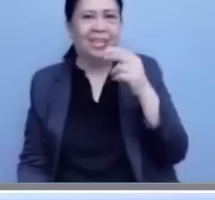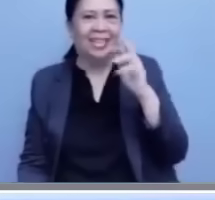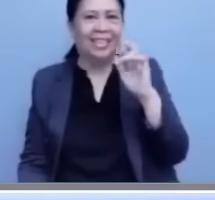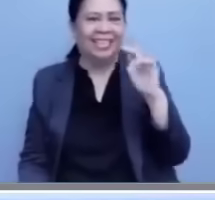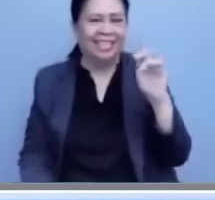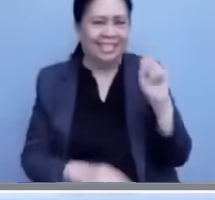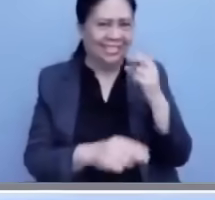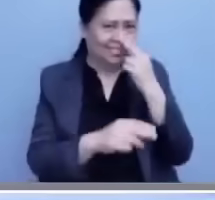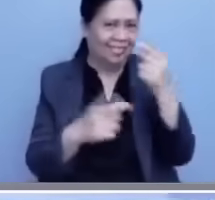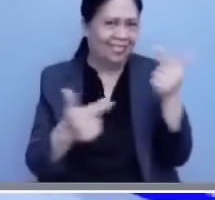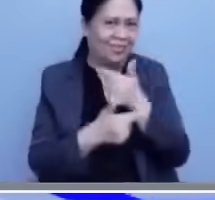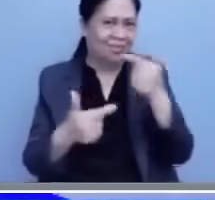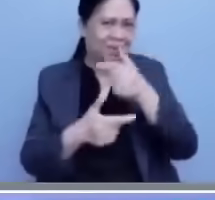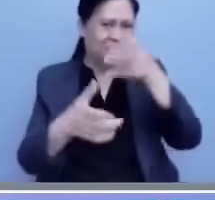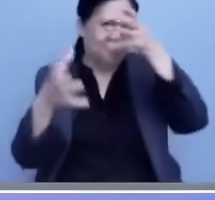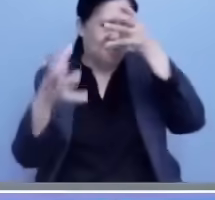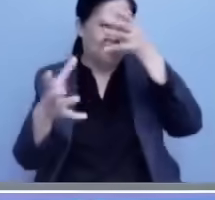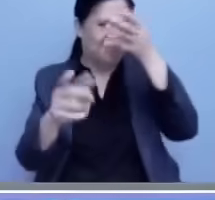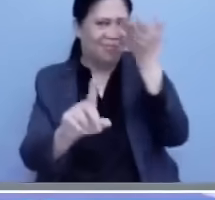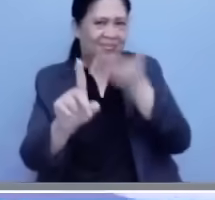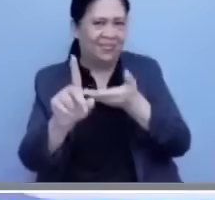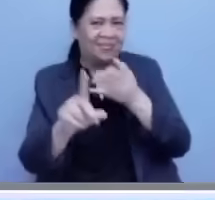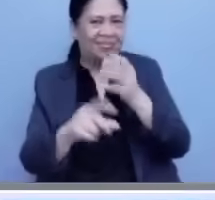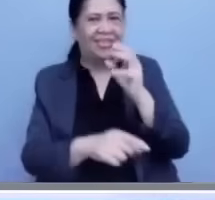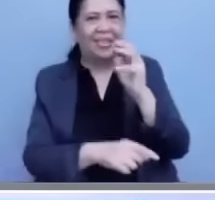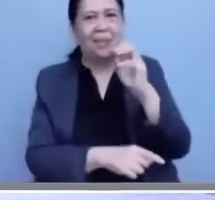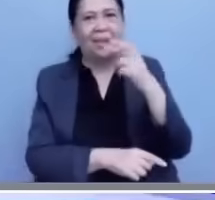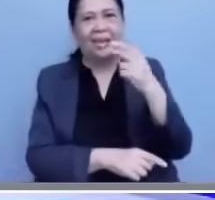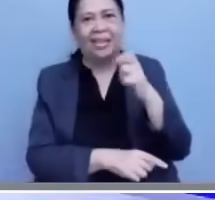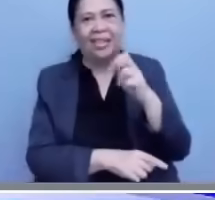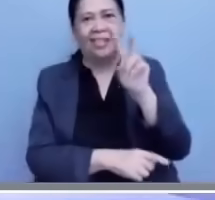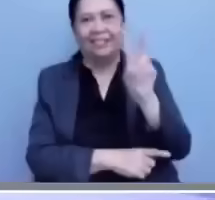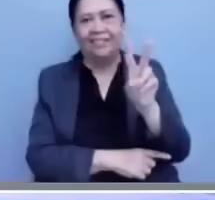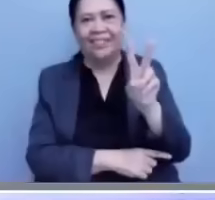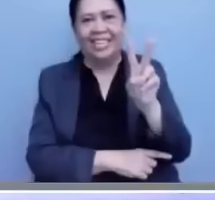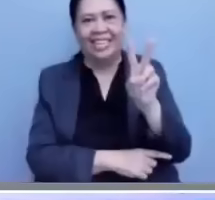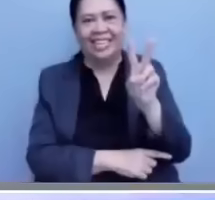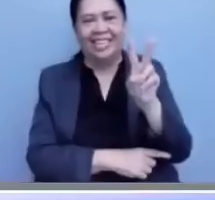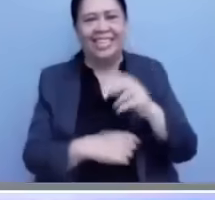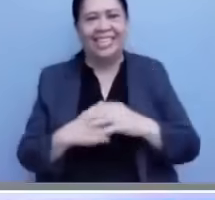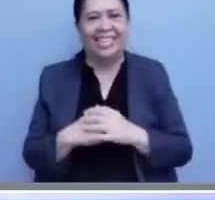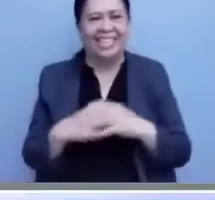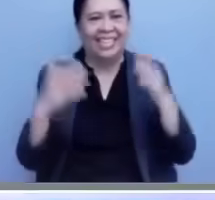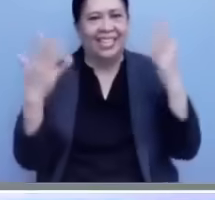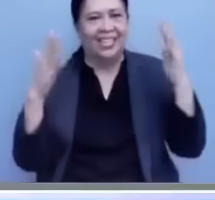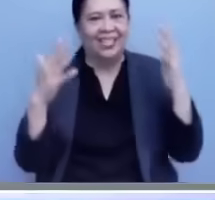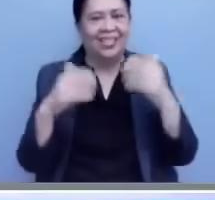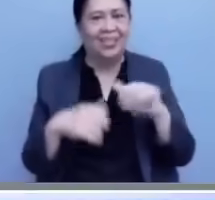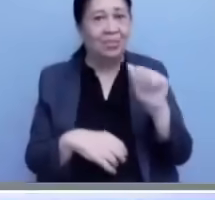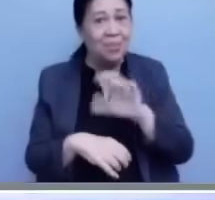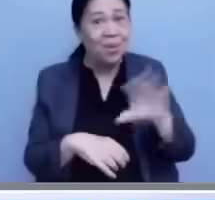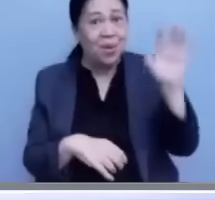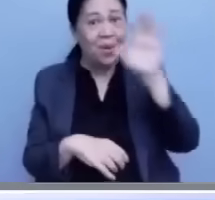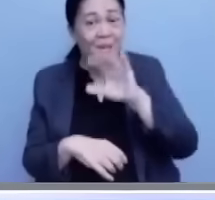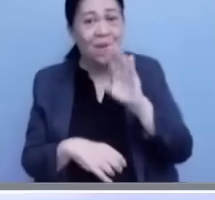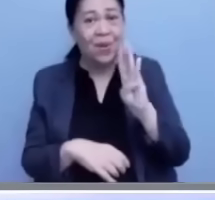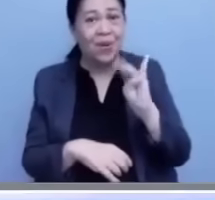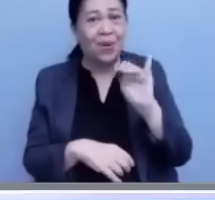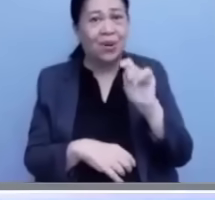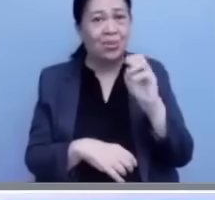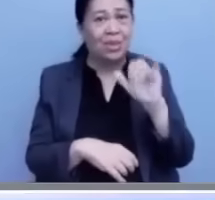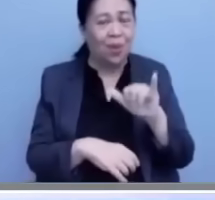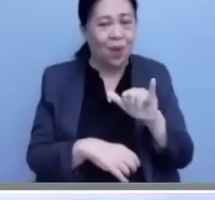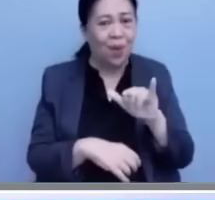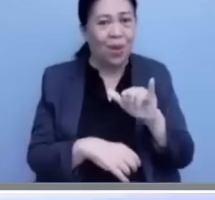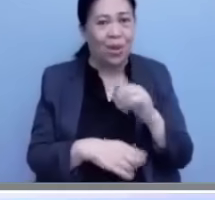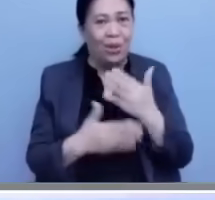Comedy Genius himself, Michael V. Yeah. Ayun, magandang araw. Welcome sa balita ko. Welcome. Magandang araw